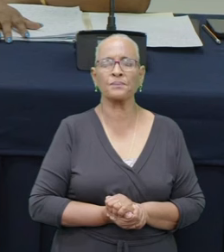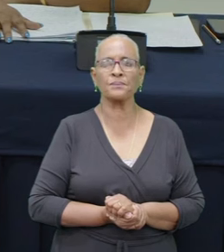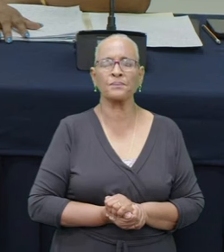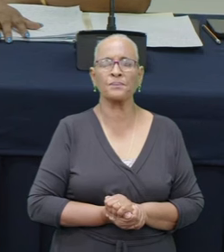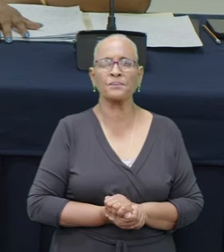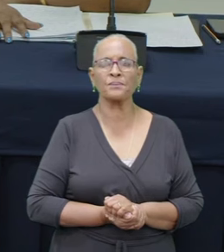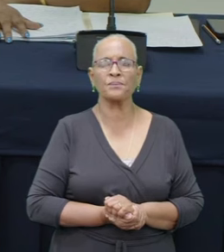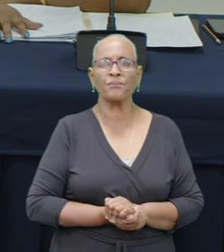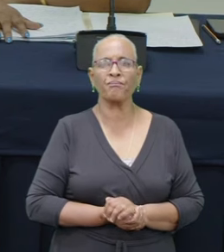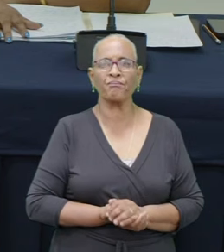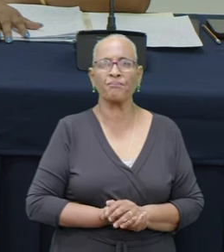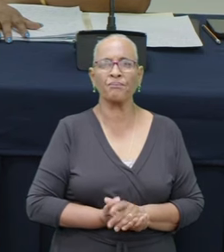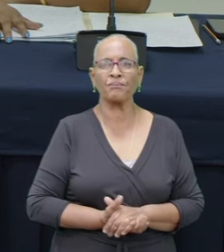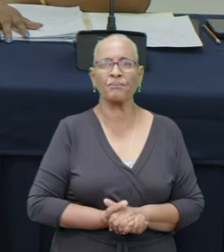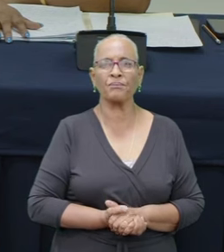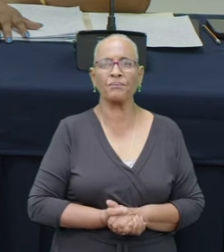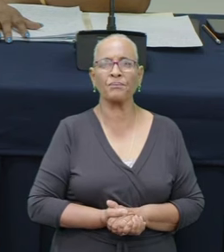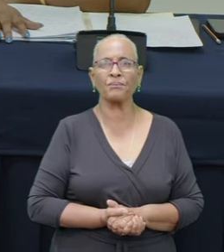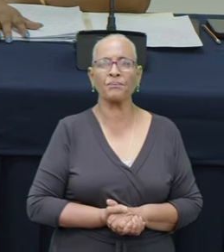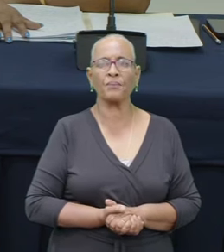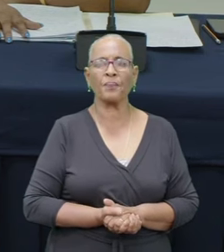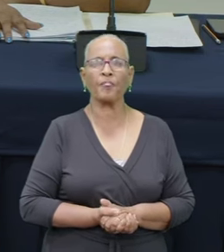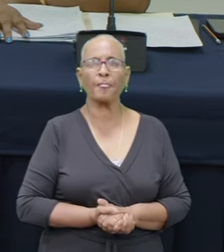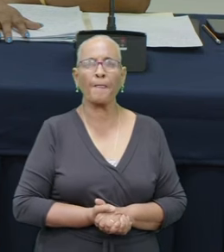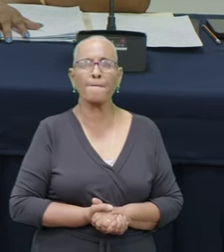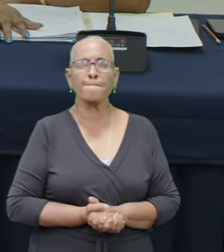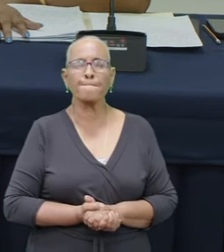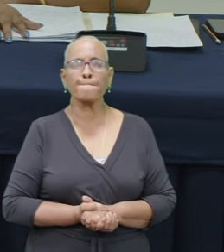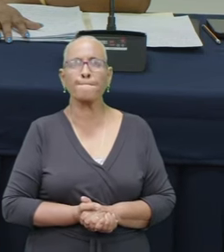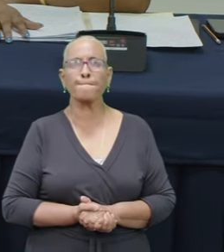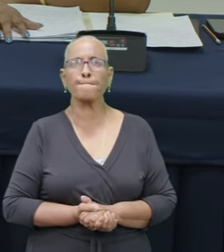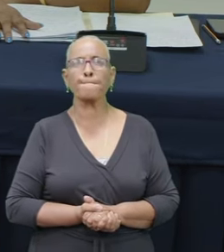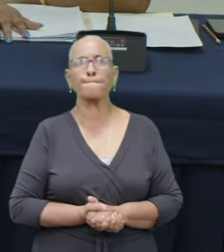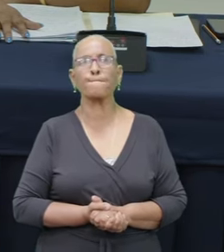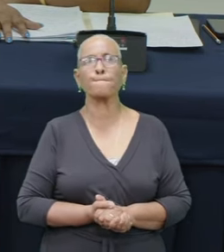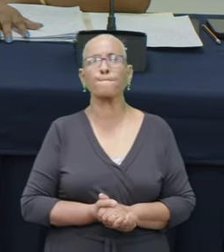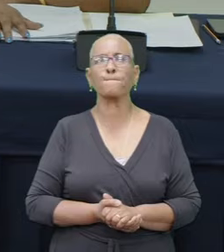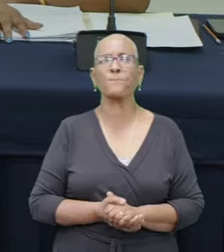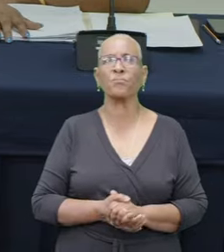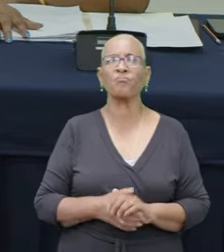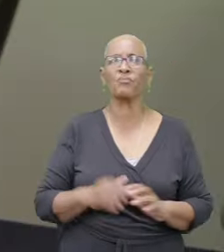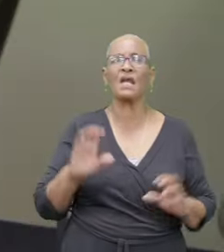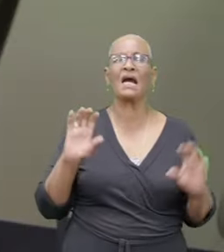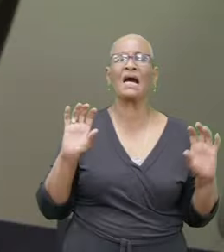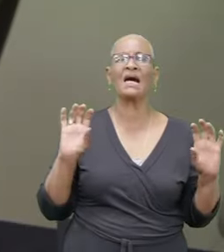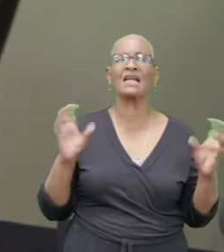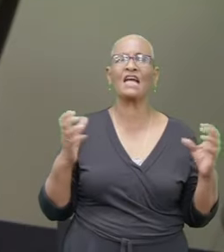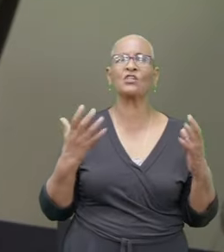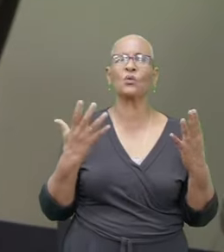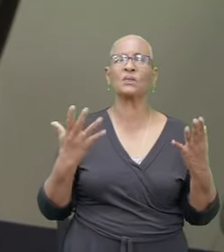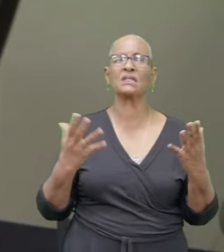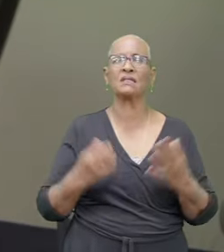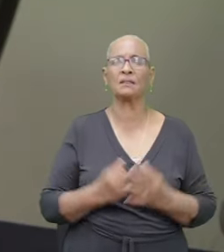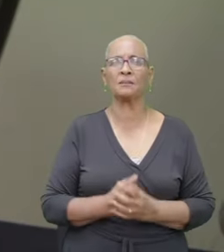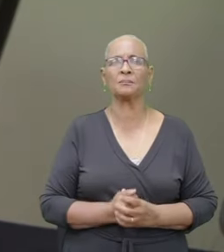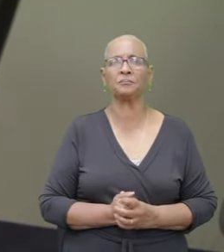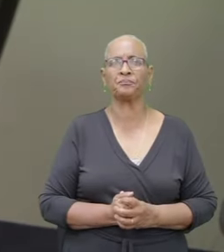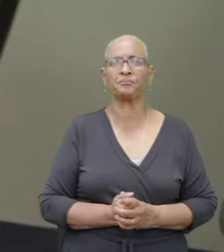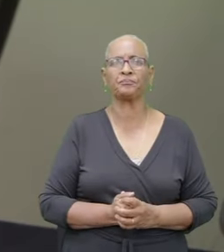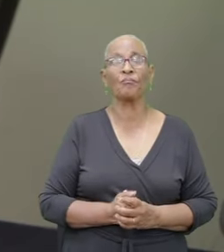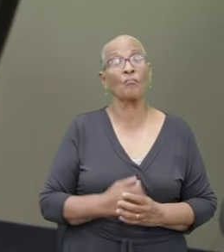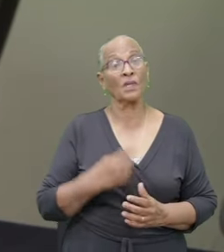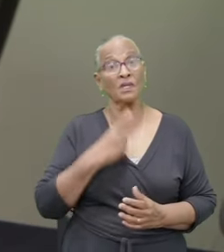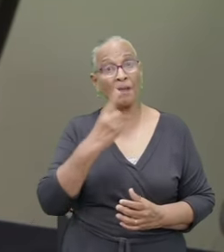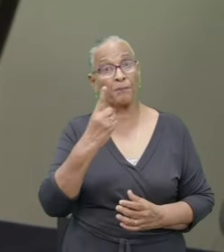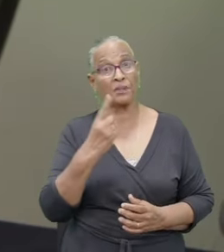Ja. Vanessa Emanuelson, Radio 10. U heeft het gehad over de instroom en de